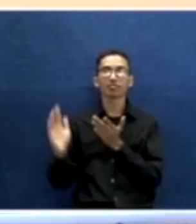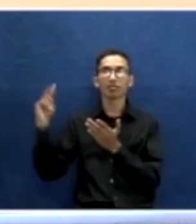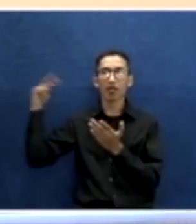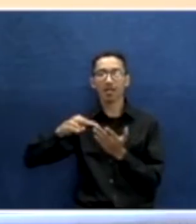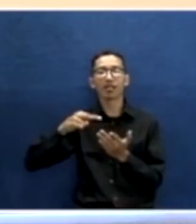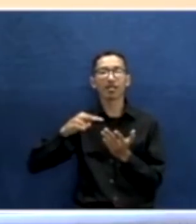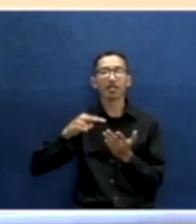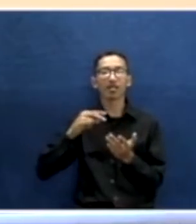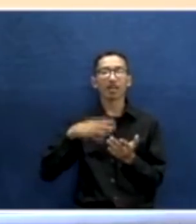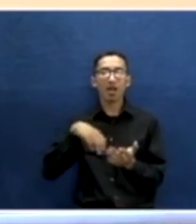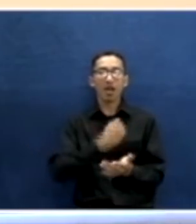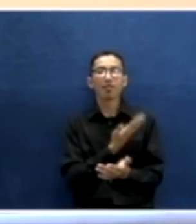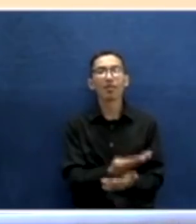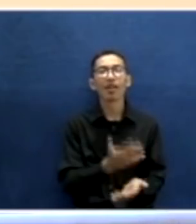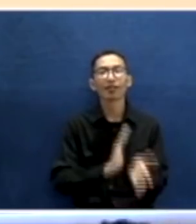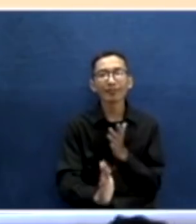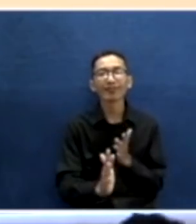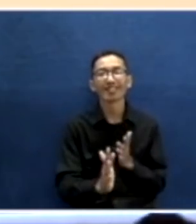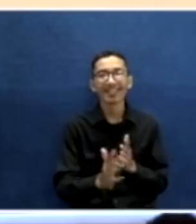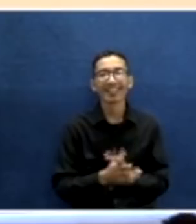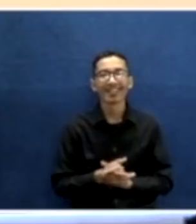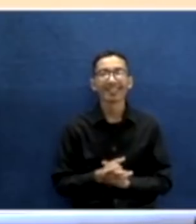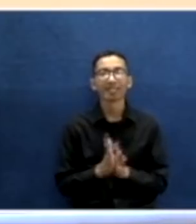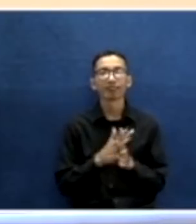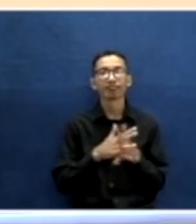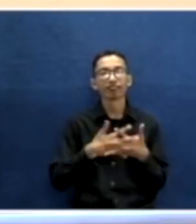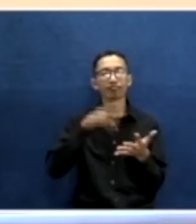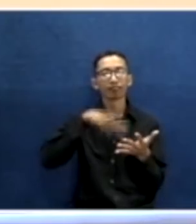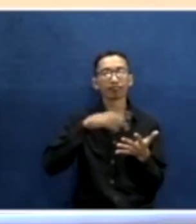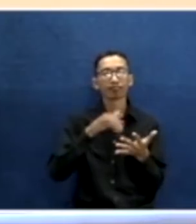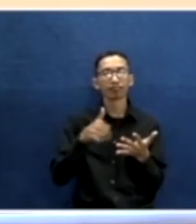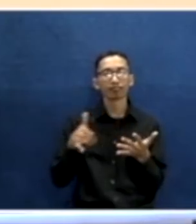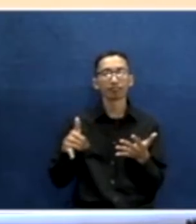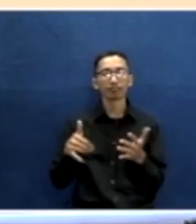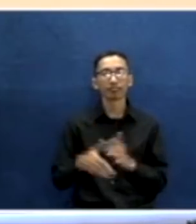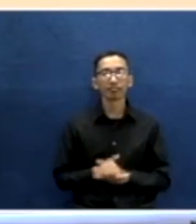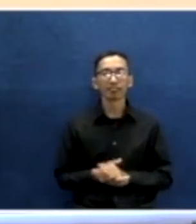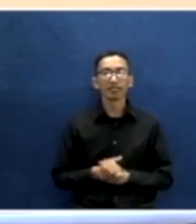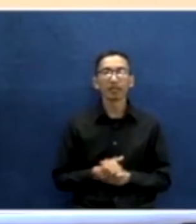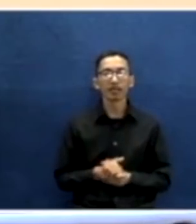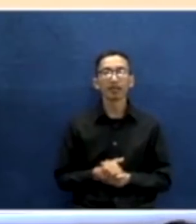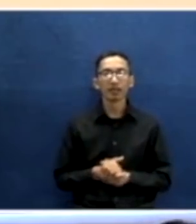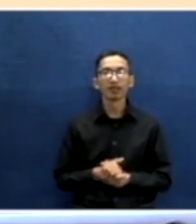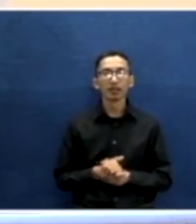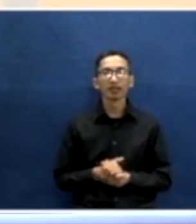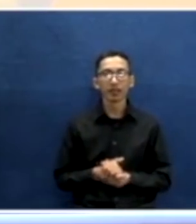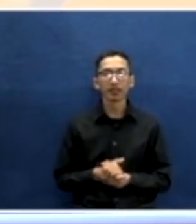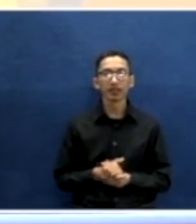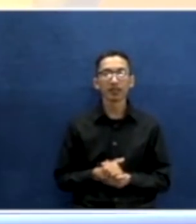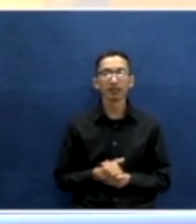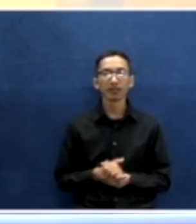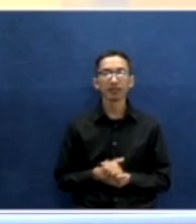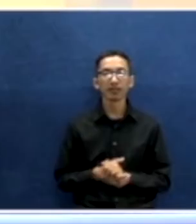ilalim tominay nama jihad Wow enak Rajat Attaqwa vemmy maka sa'ad bin Abi waqqash Subrata